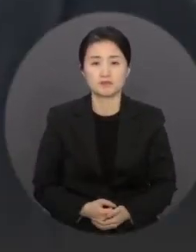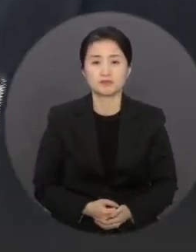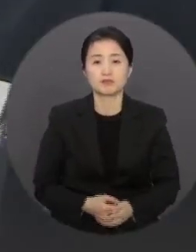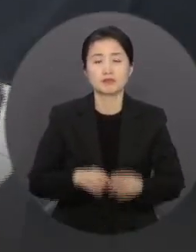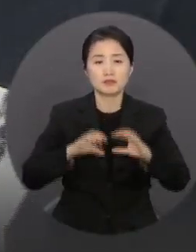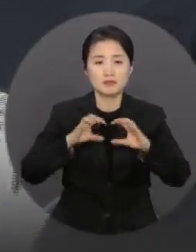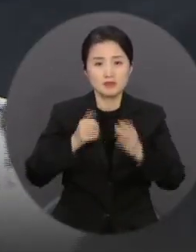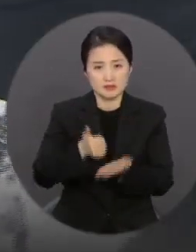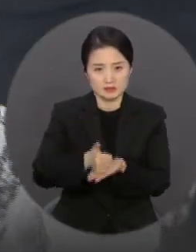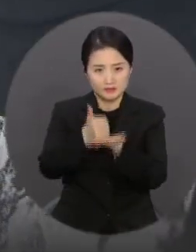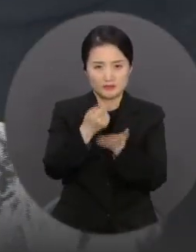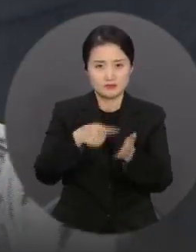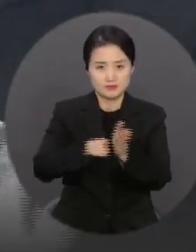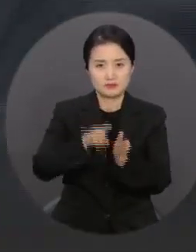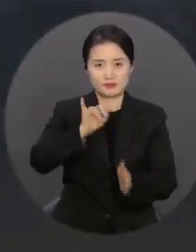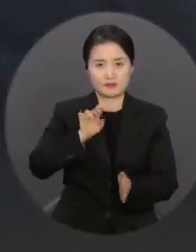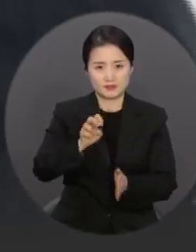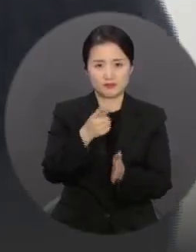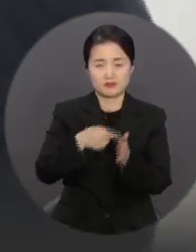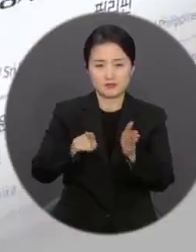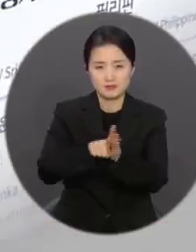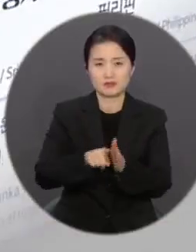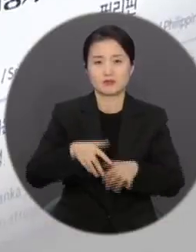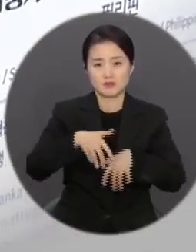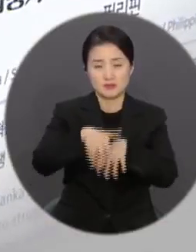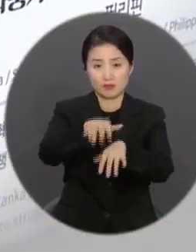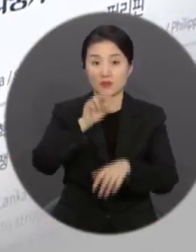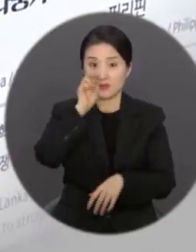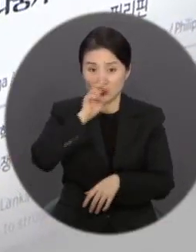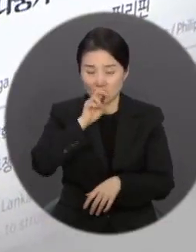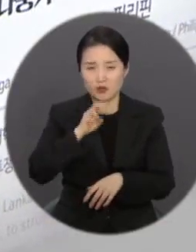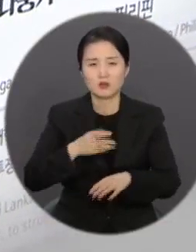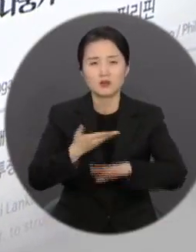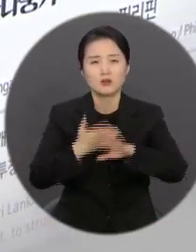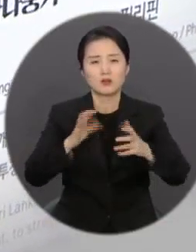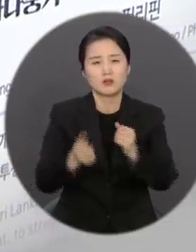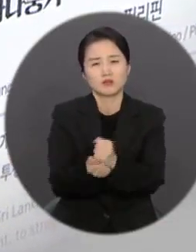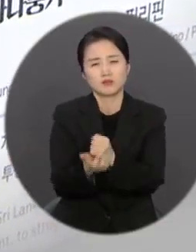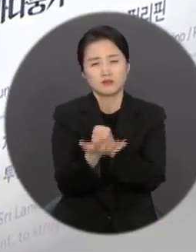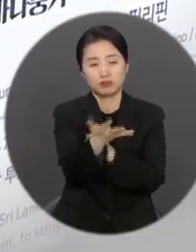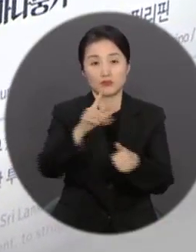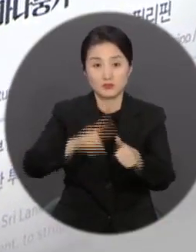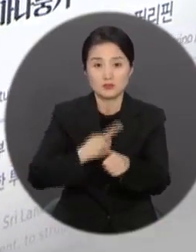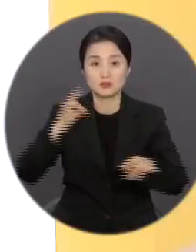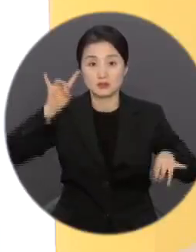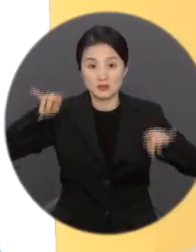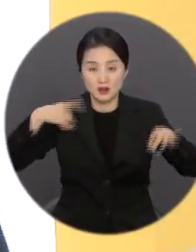행진곡은 태국 청년들의 희망이 됐고 그렇게 광주는 민주화의 롤모델이 됐습니다.